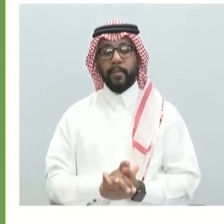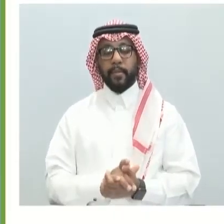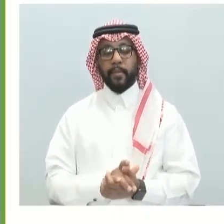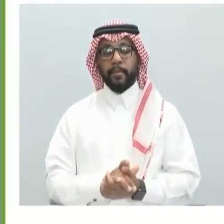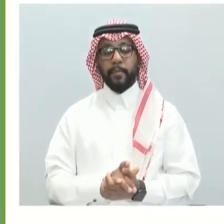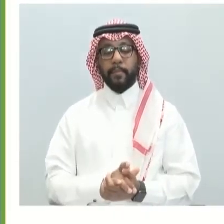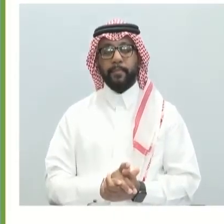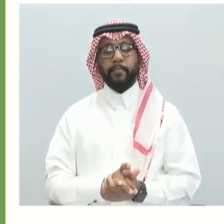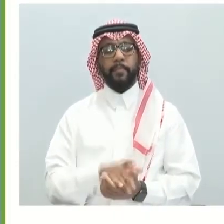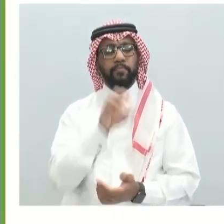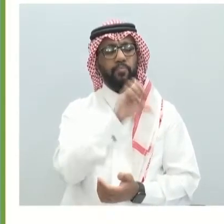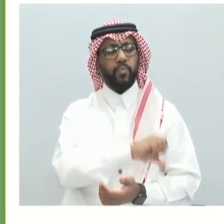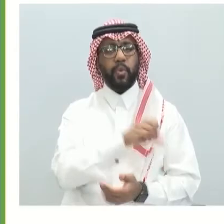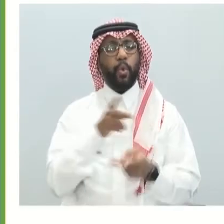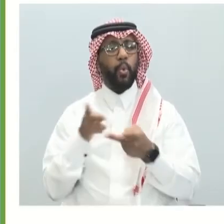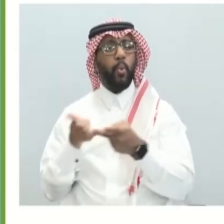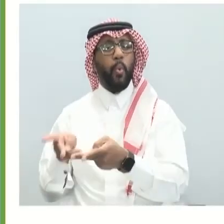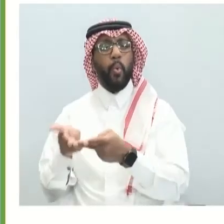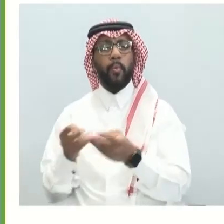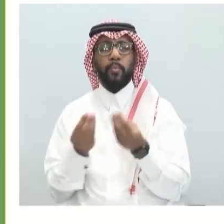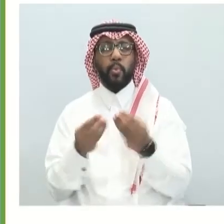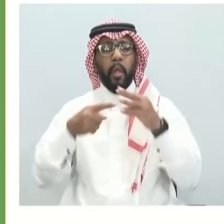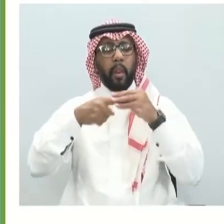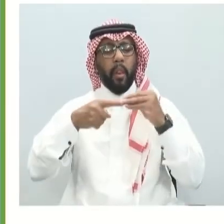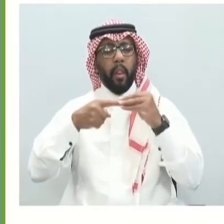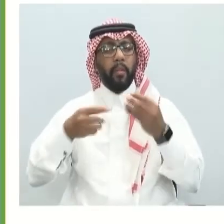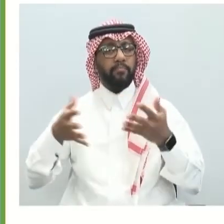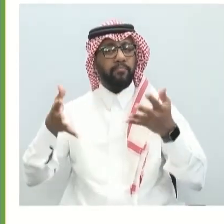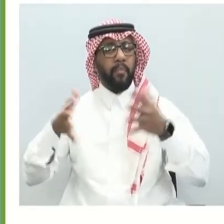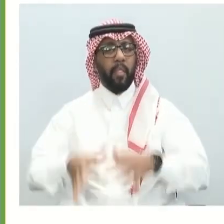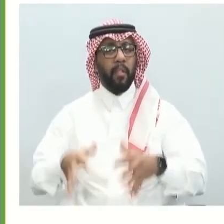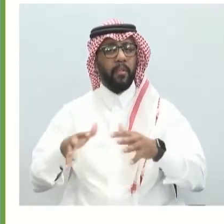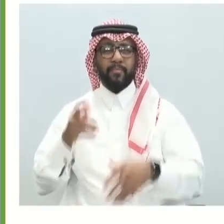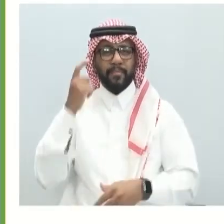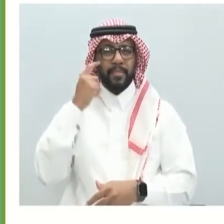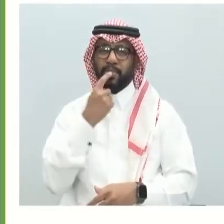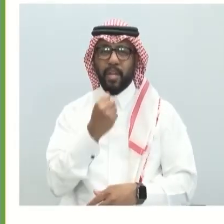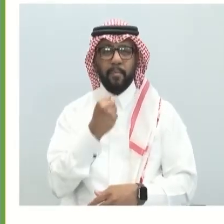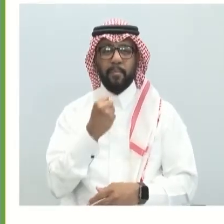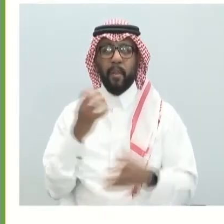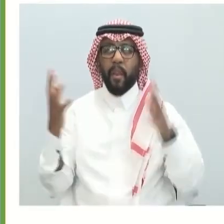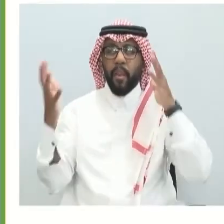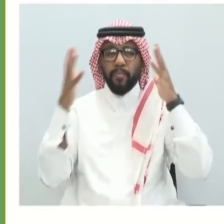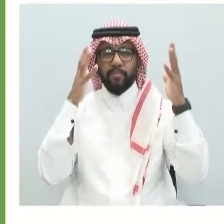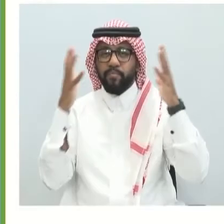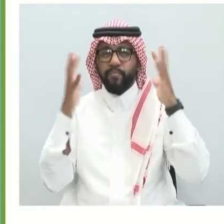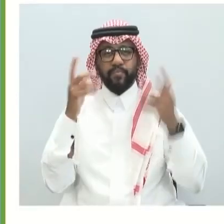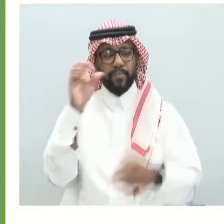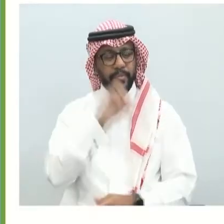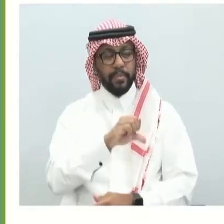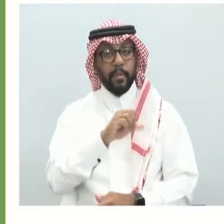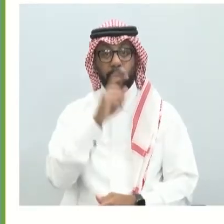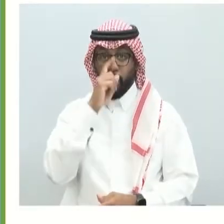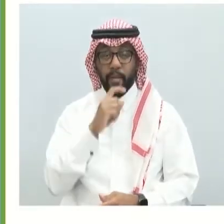سلبيات قله النوم في مرحله الطفوله جاءت هذه الفكره في الفكره